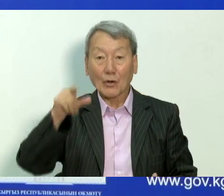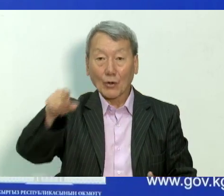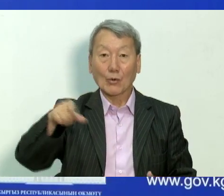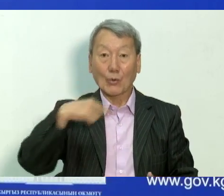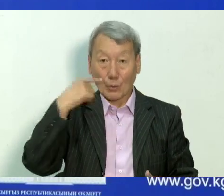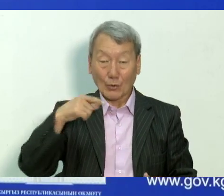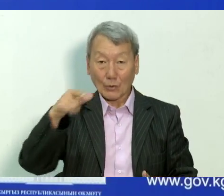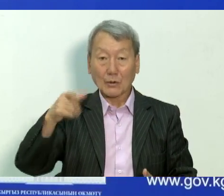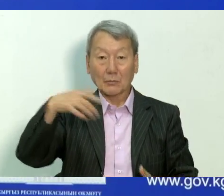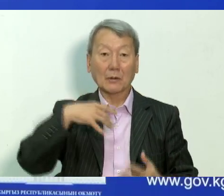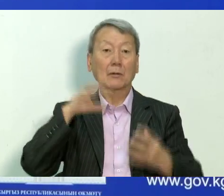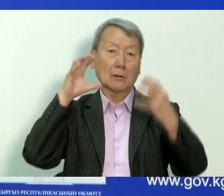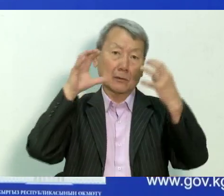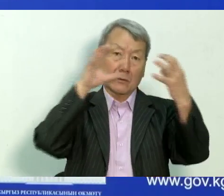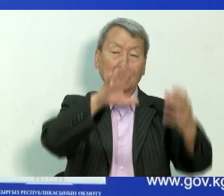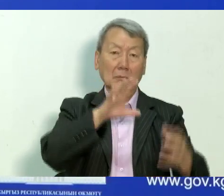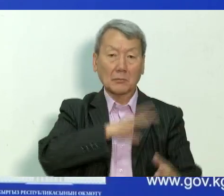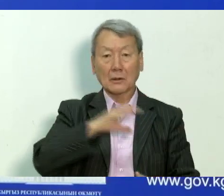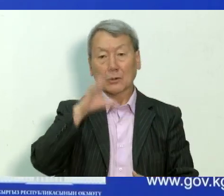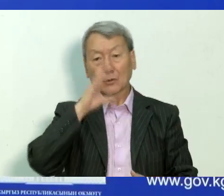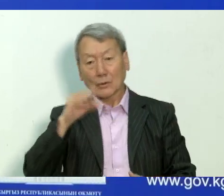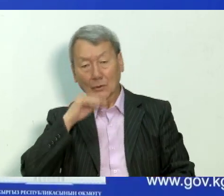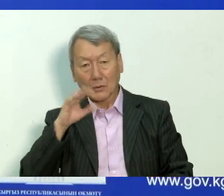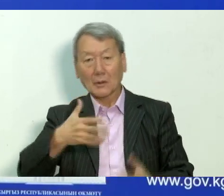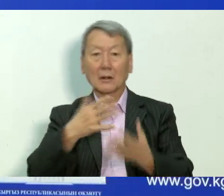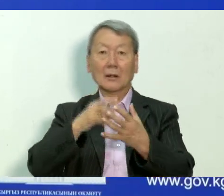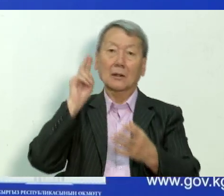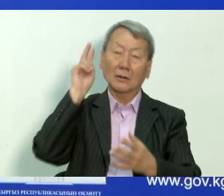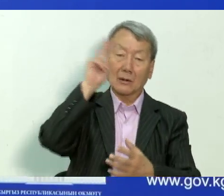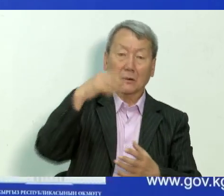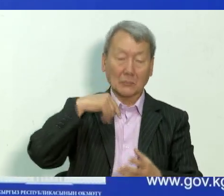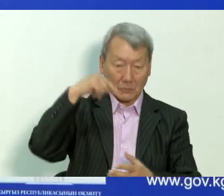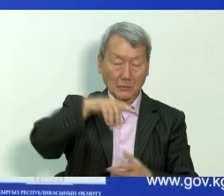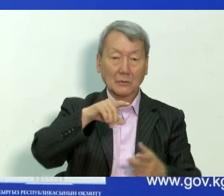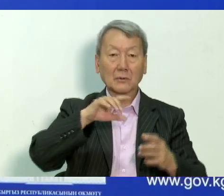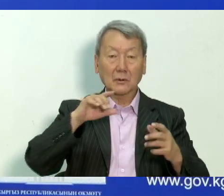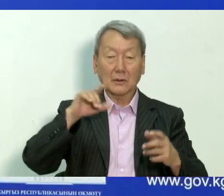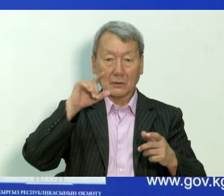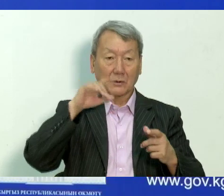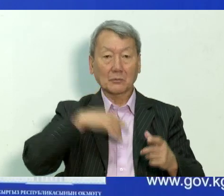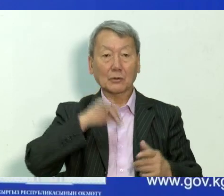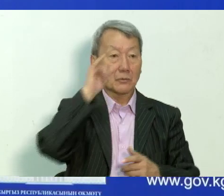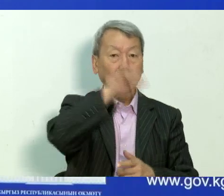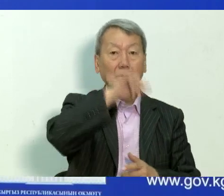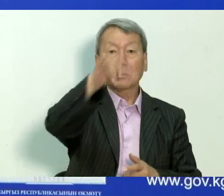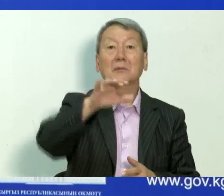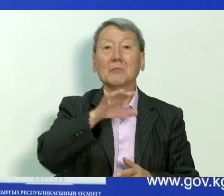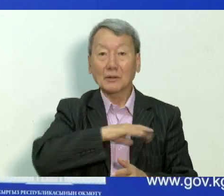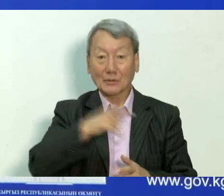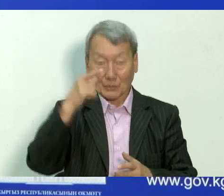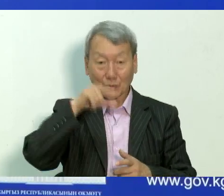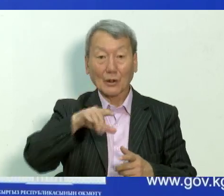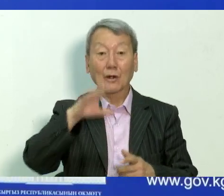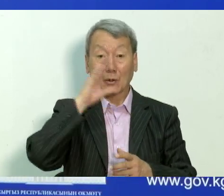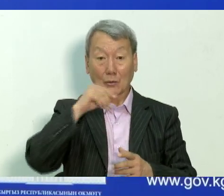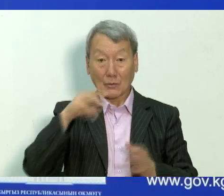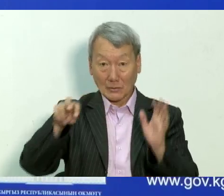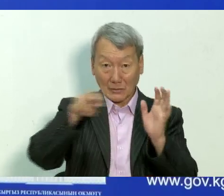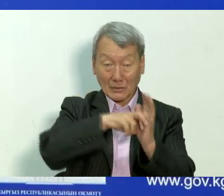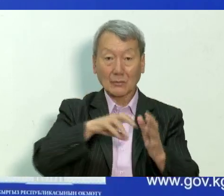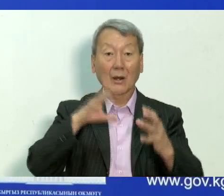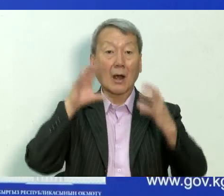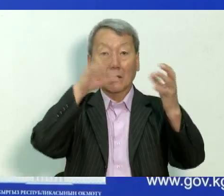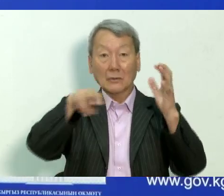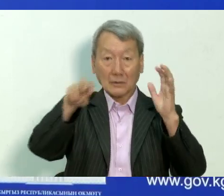ошол коомдук транспортко, маршруткага же автобуска, троллейбуска түшүп алып, тигил жакка баргамын, бул жакка баргамын, же болбосо